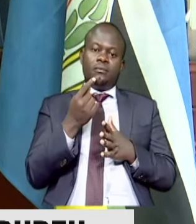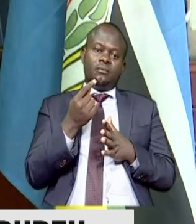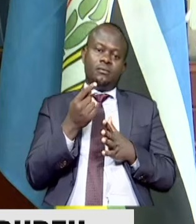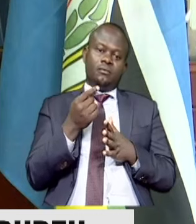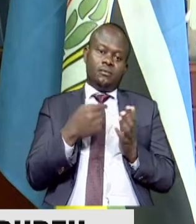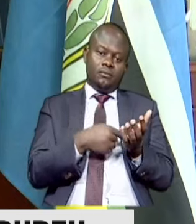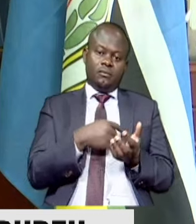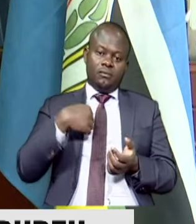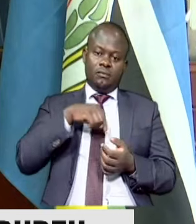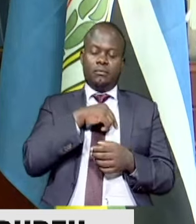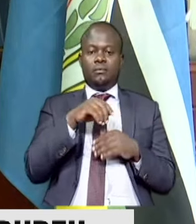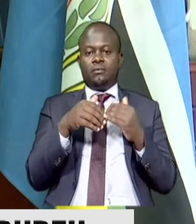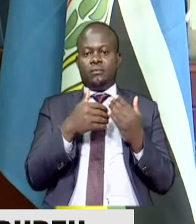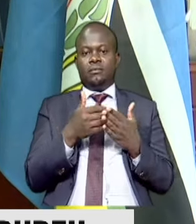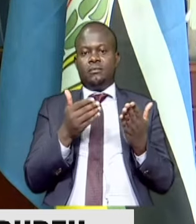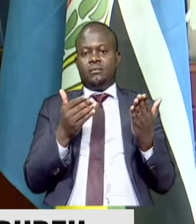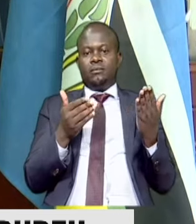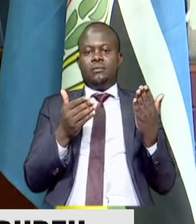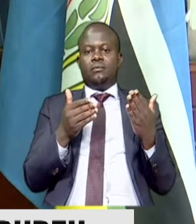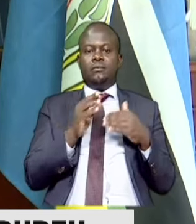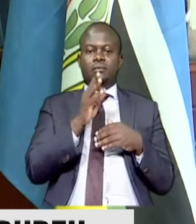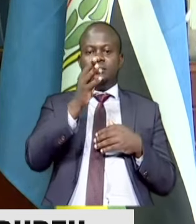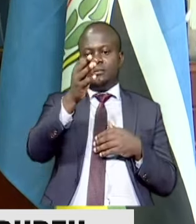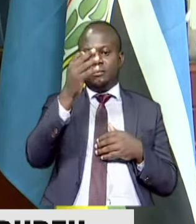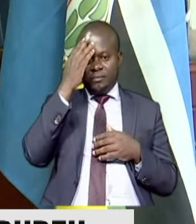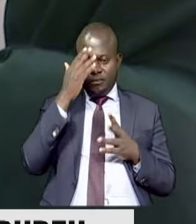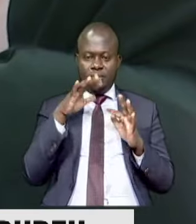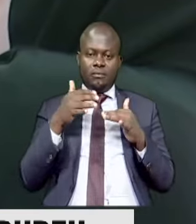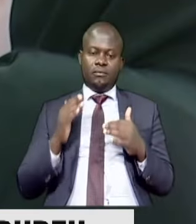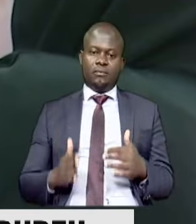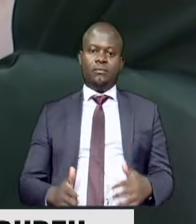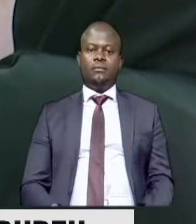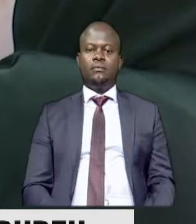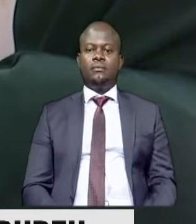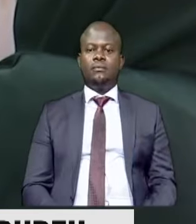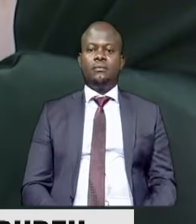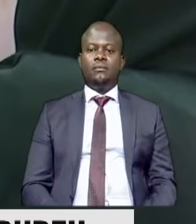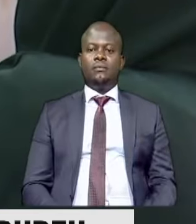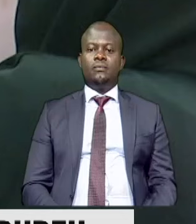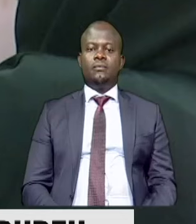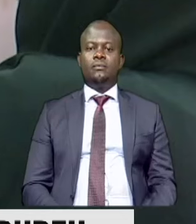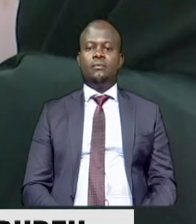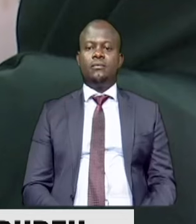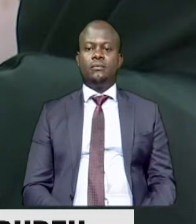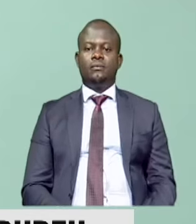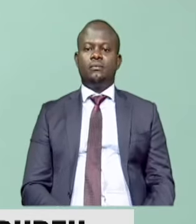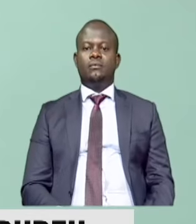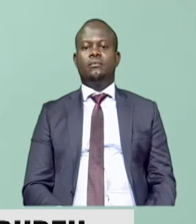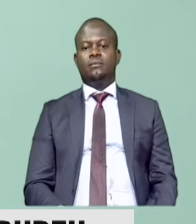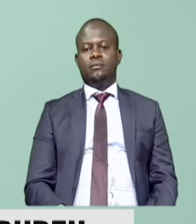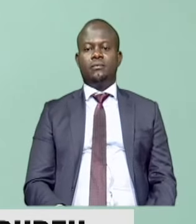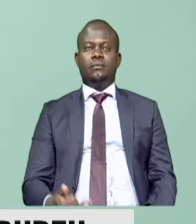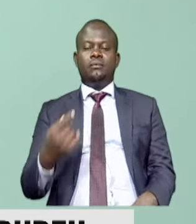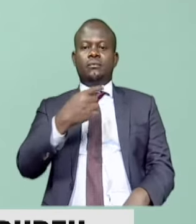n'ubuvuzi bwacu buhungukira kugira ngo ubutaha azajye bamenya uko bitwara. Uyu munsi umuntu arakubita undi